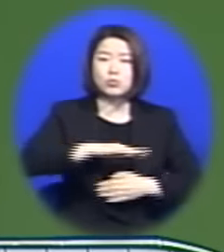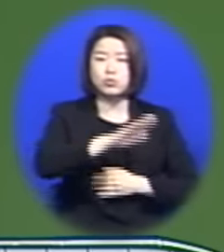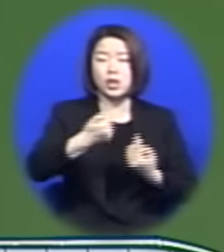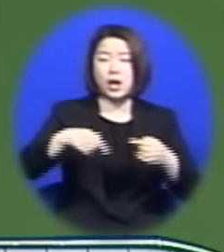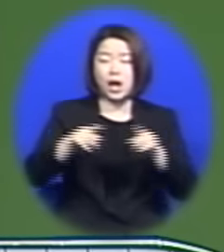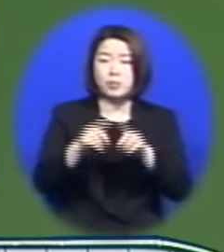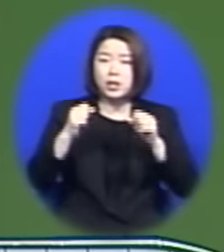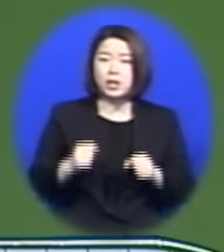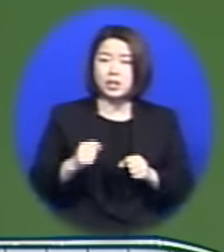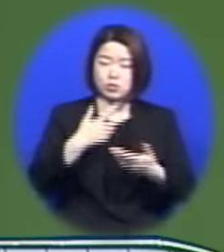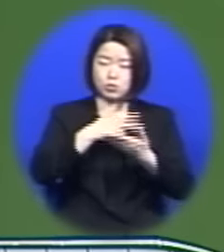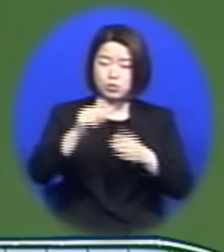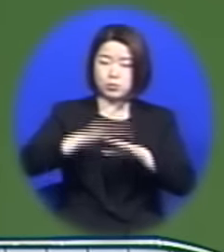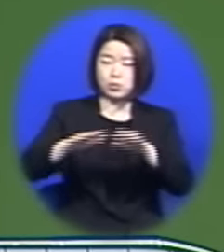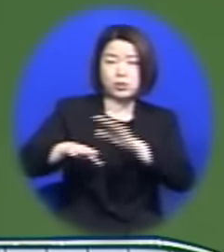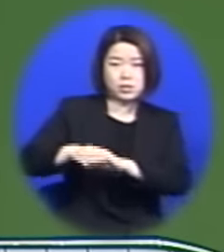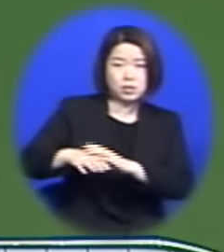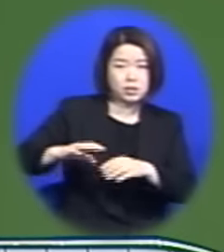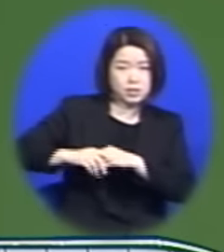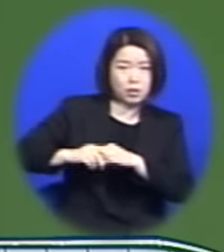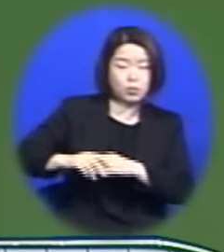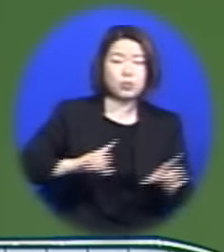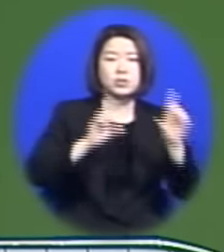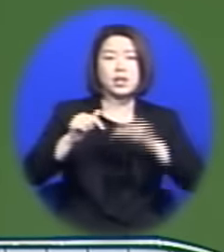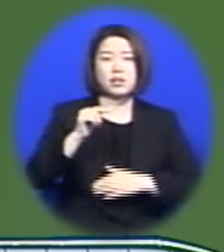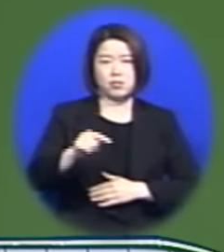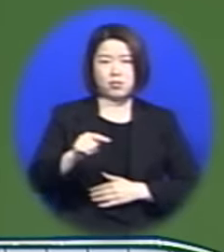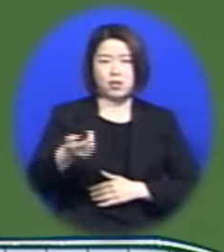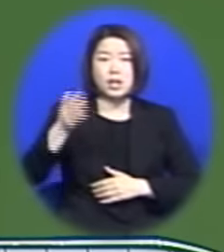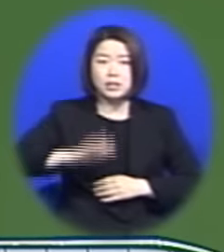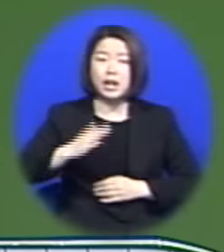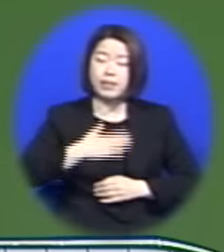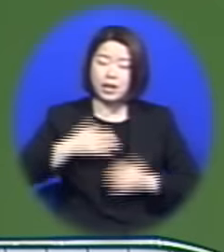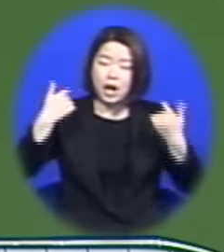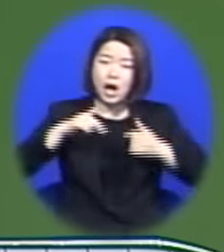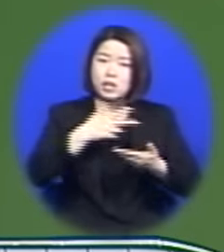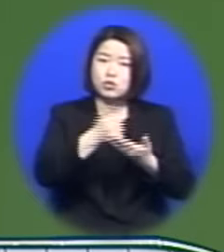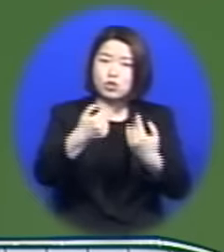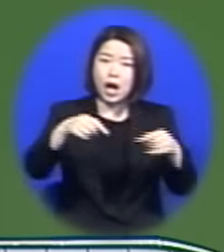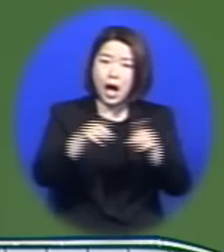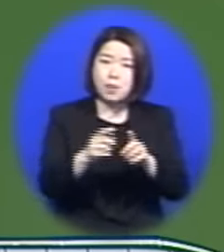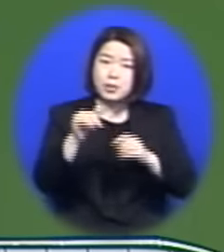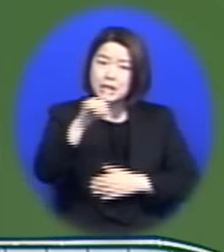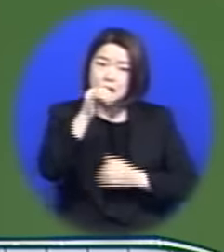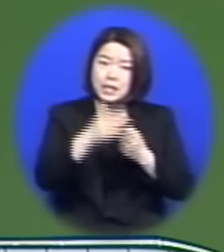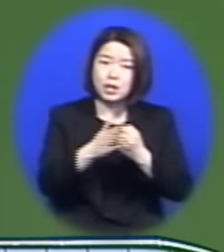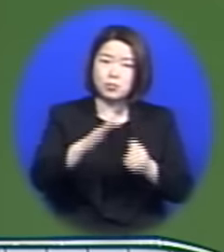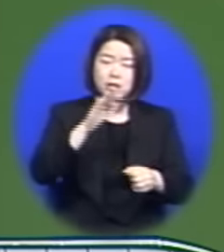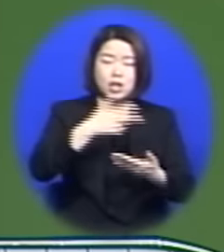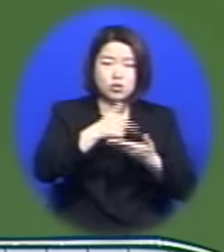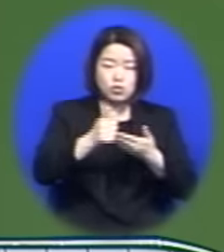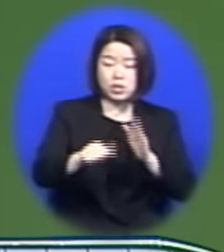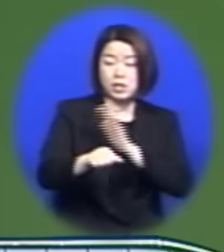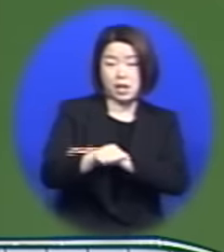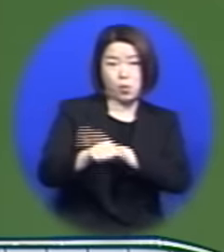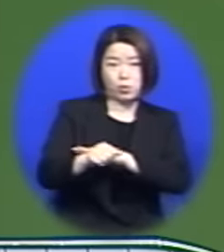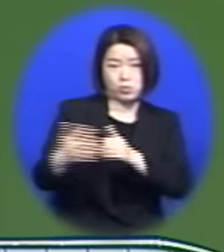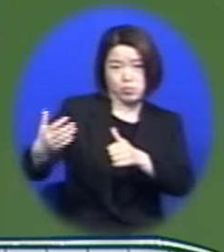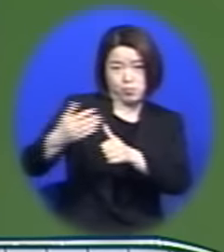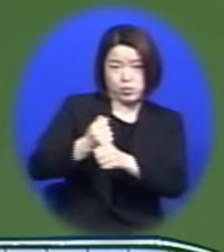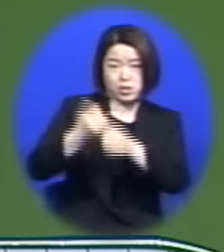23절 말씀에 그러나 나는 늘 주님과 함께 있으므로 주님께서 내 오른손을 붙잡아